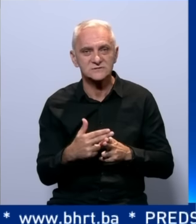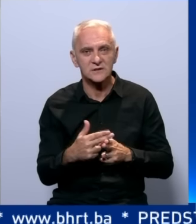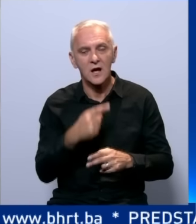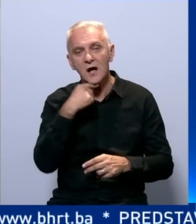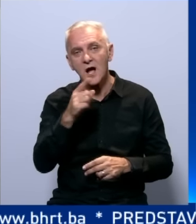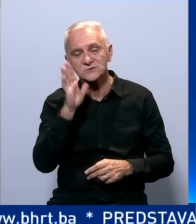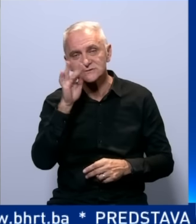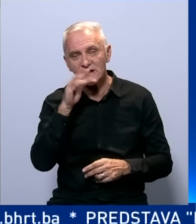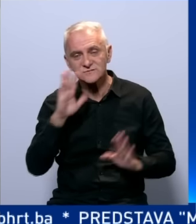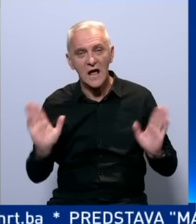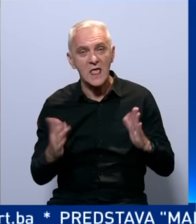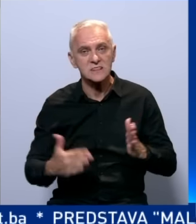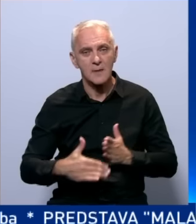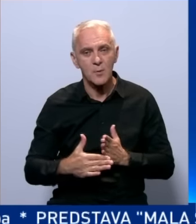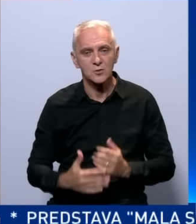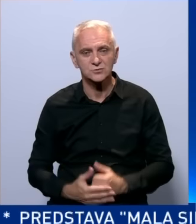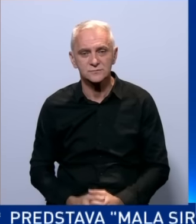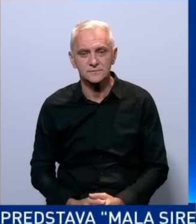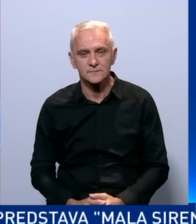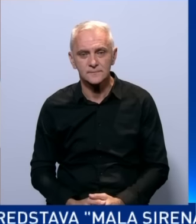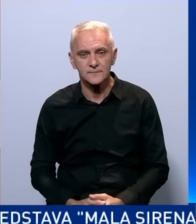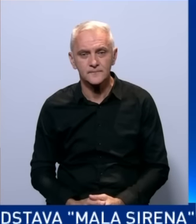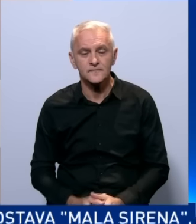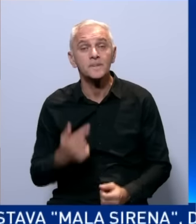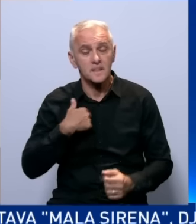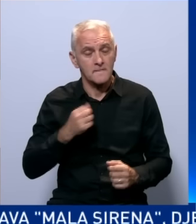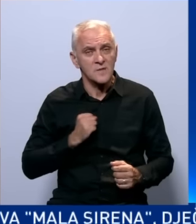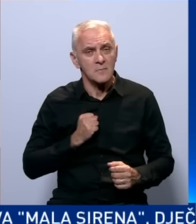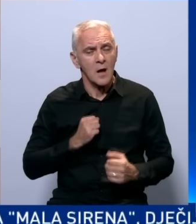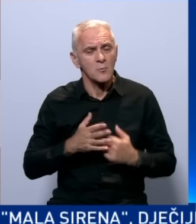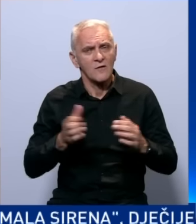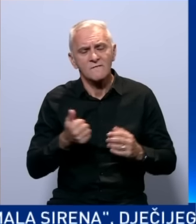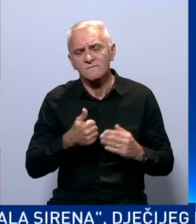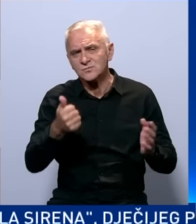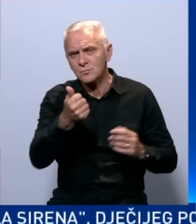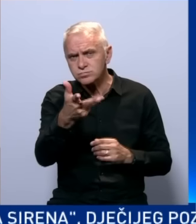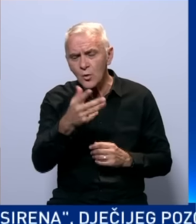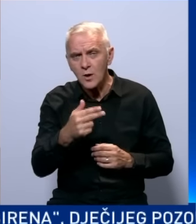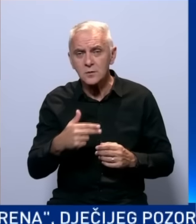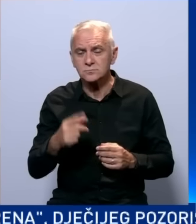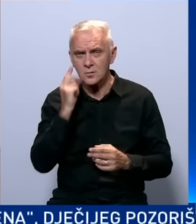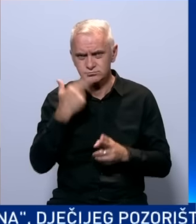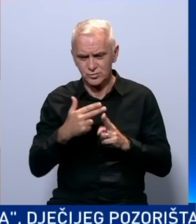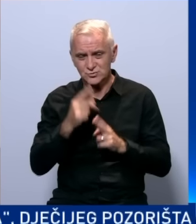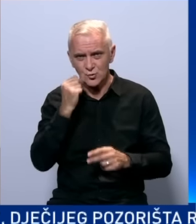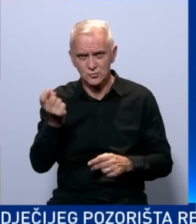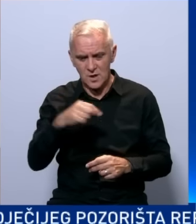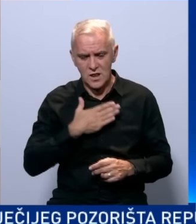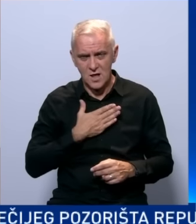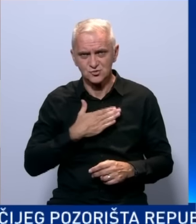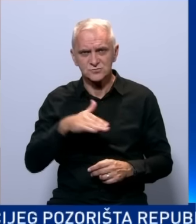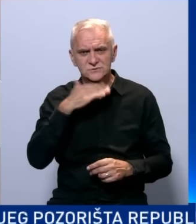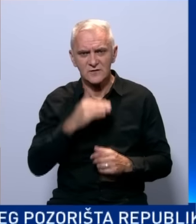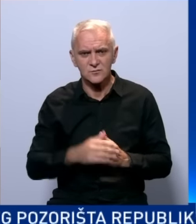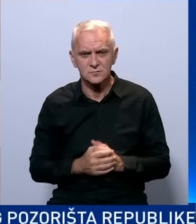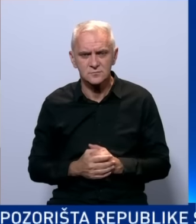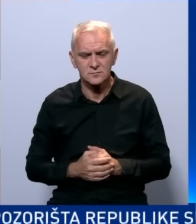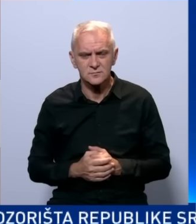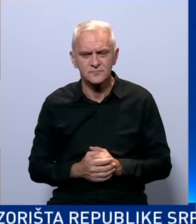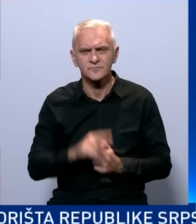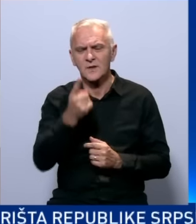iz sarajevske hitne pomoći. Tako da smo imali dakle povećan broj i priliv pacijenata u naš zavod sa